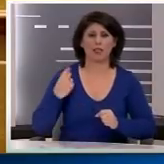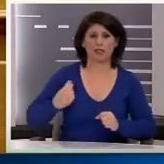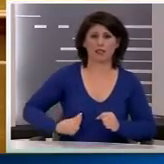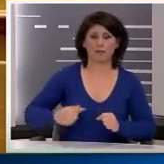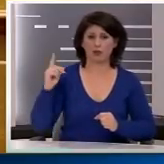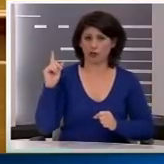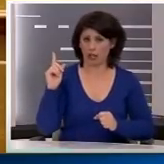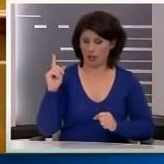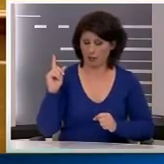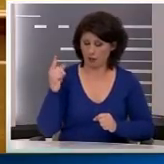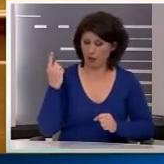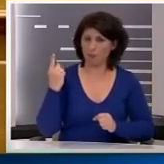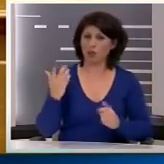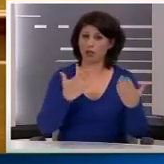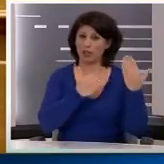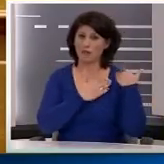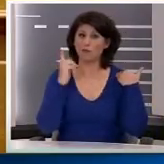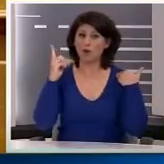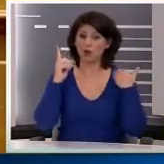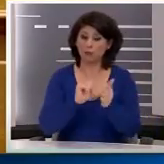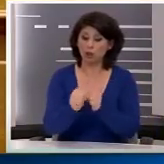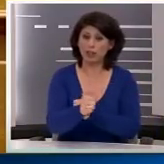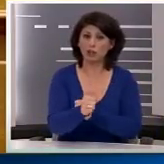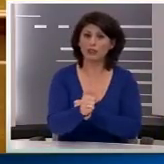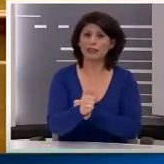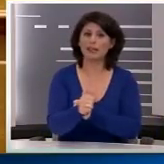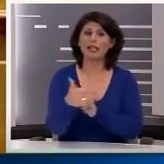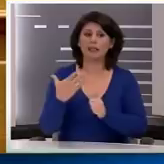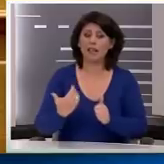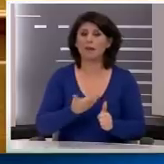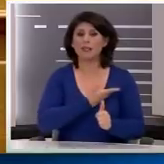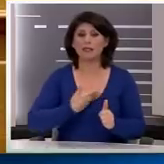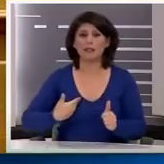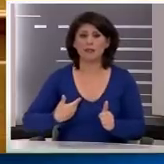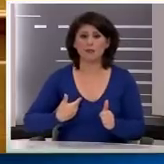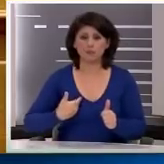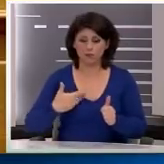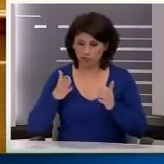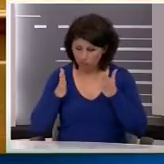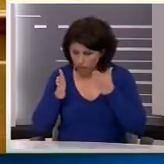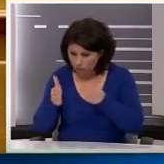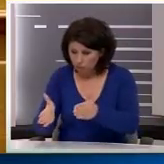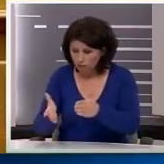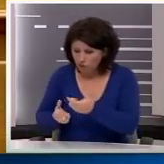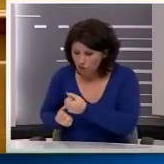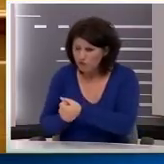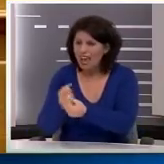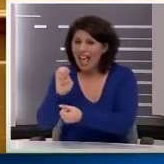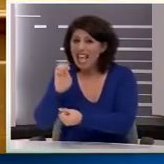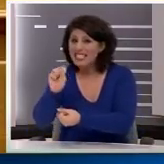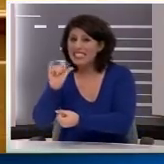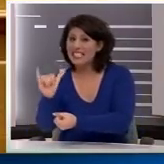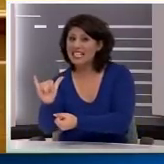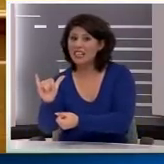και όταν αναλάβαμε, η πρώτη μας προτεραιότητα ήταν να είμαστε μεροληπτικοί υπέρ του ΕΣΥ.